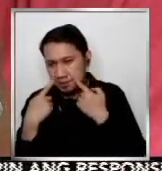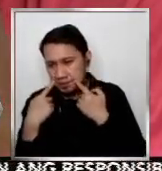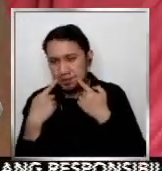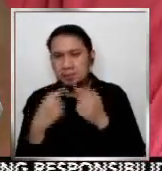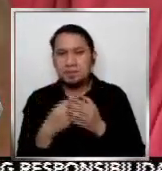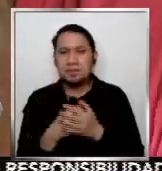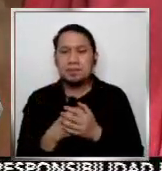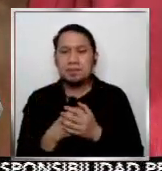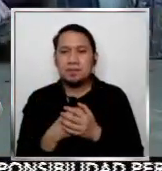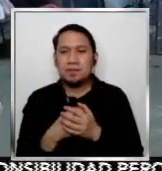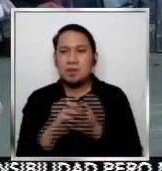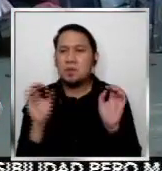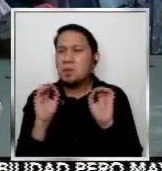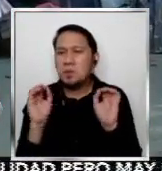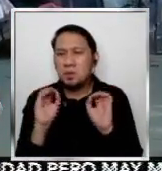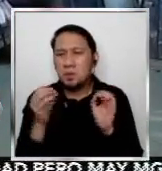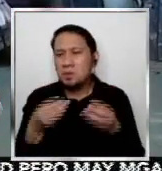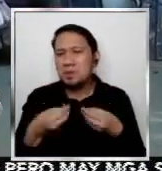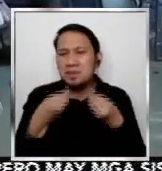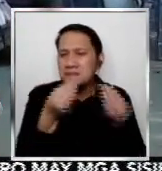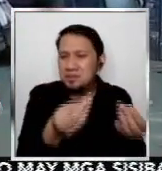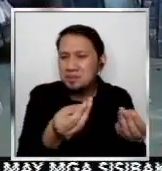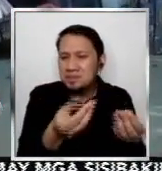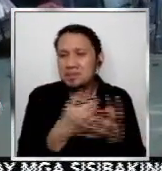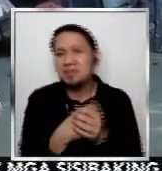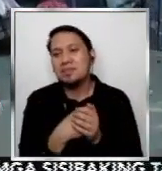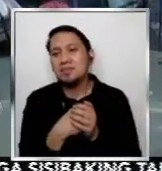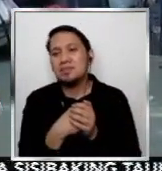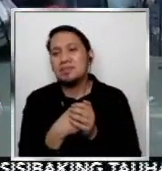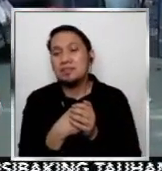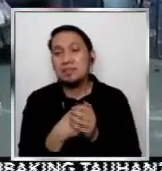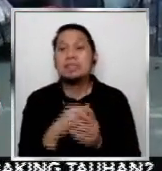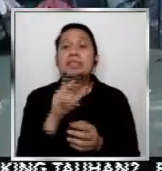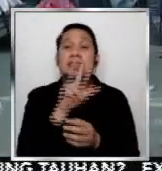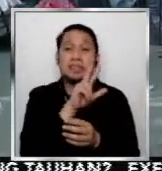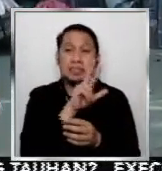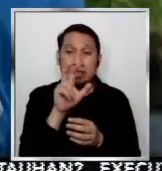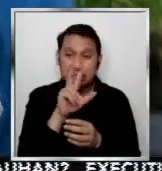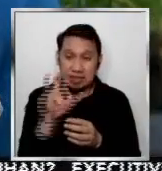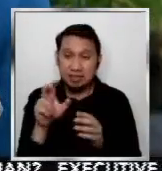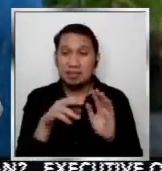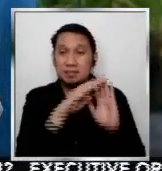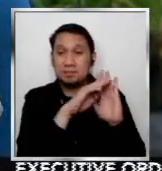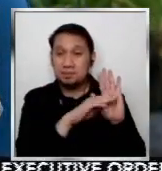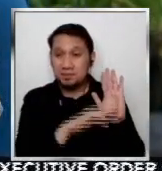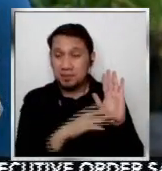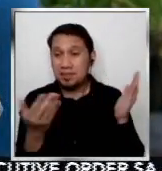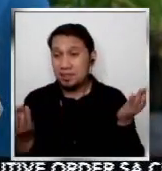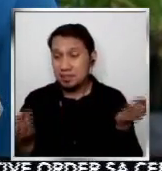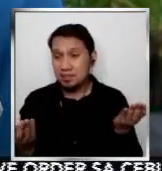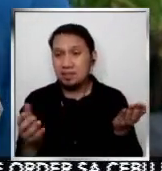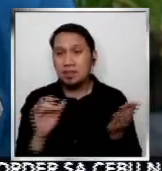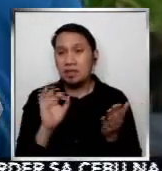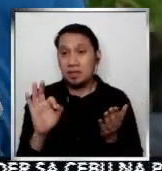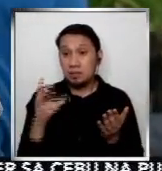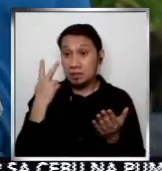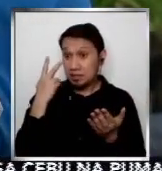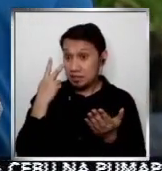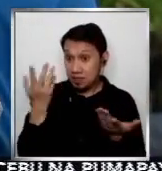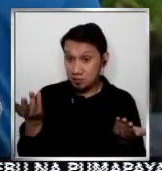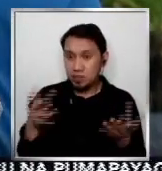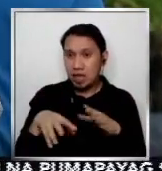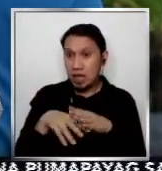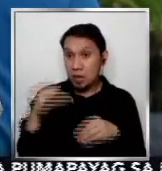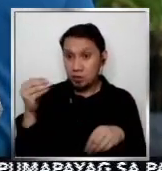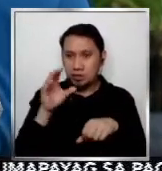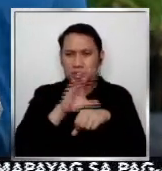Wala akong may padala eh. Sa ngayon, 300 pa lang sa mga nakalista ang nandito. Kung makikita natin dito sa labas ng simbahan, marami